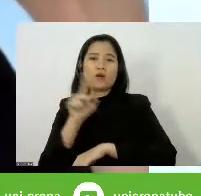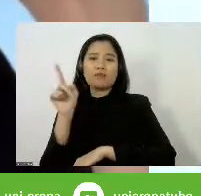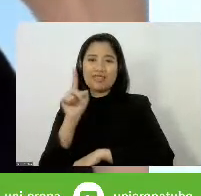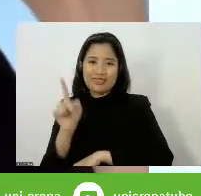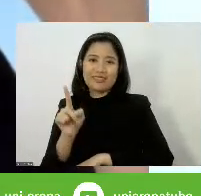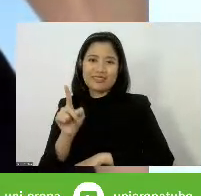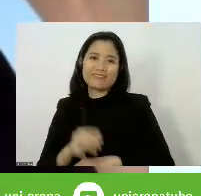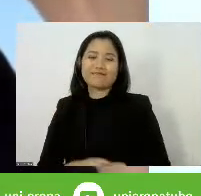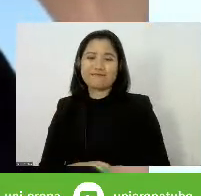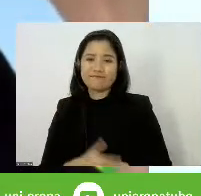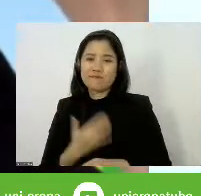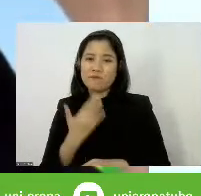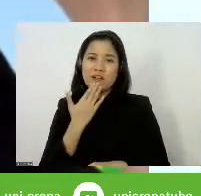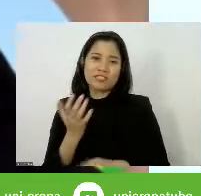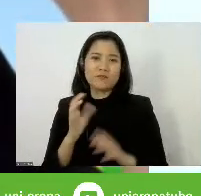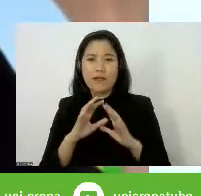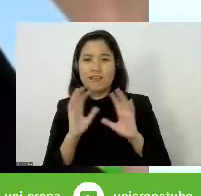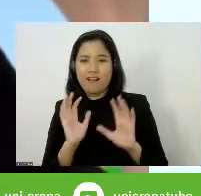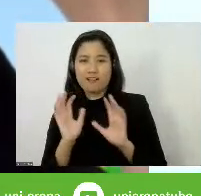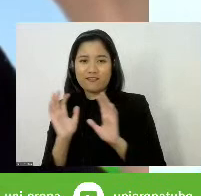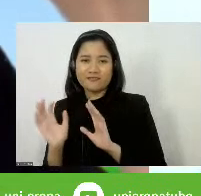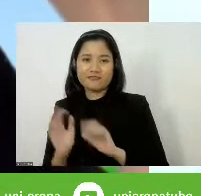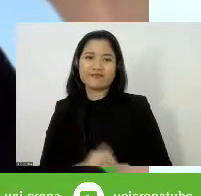terima kasih banyak